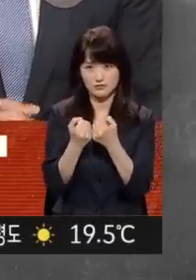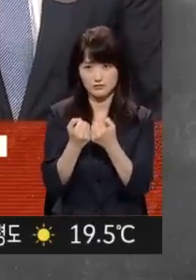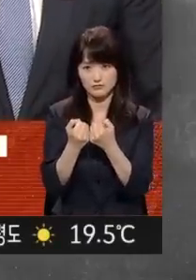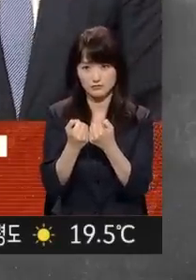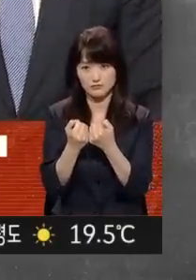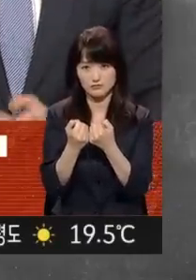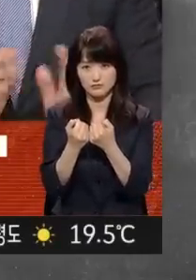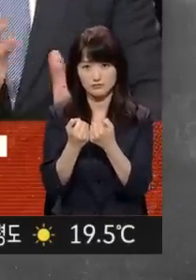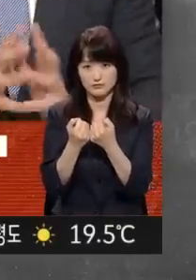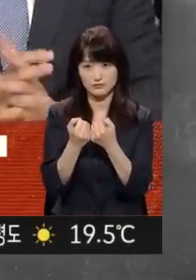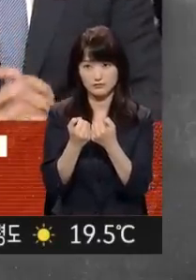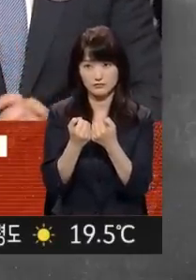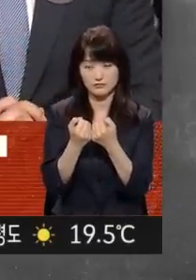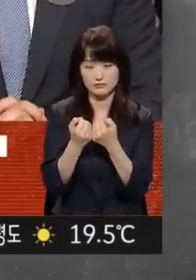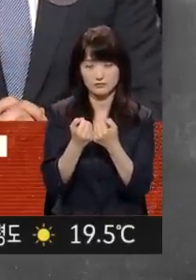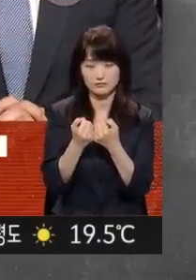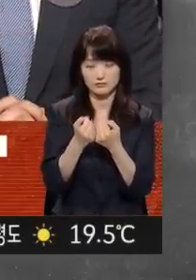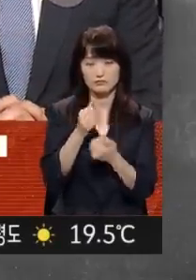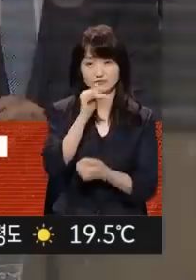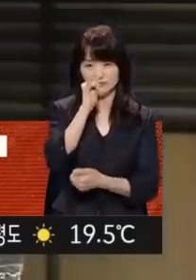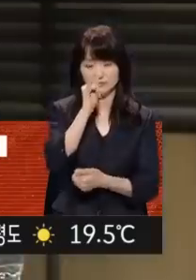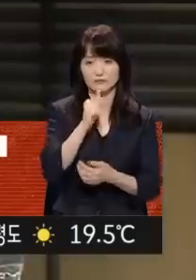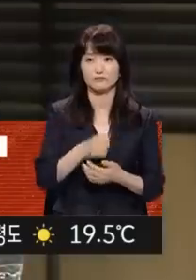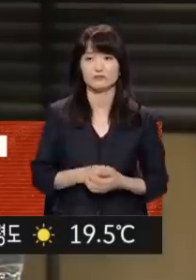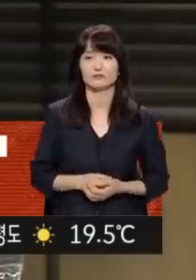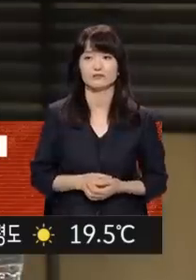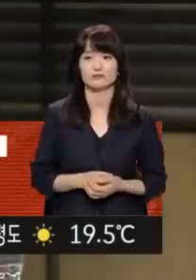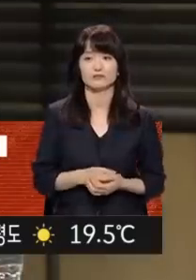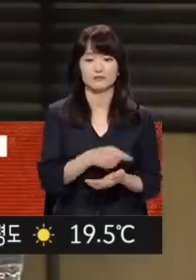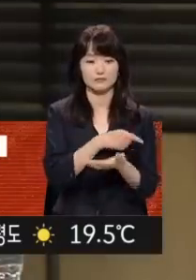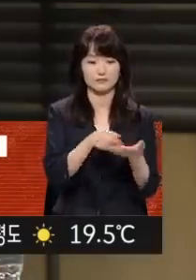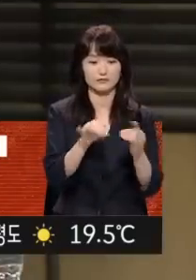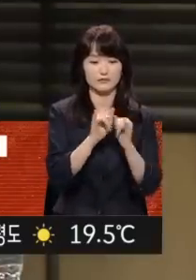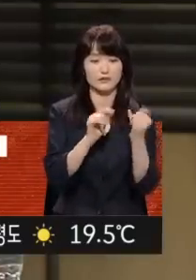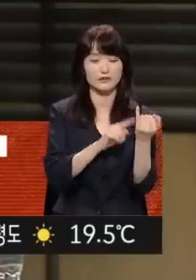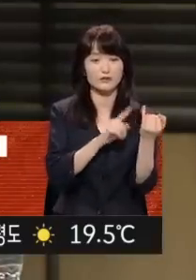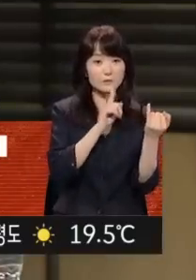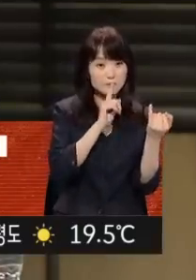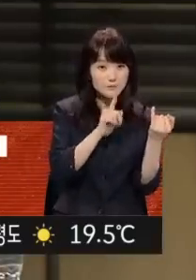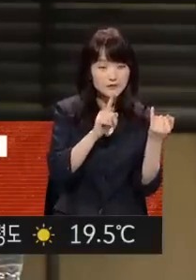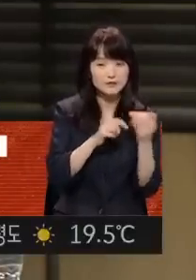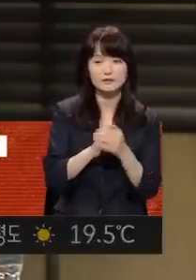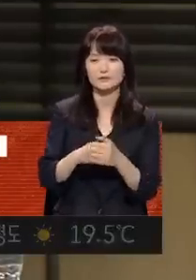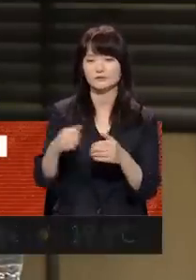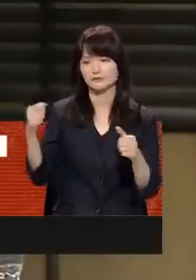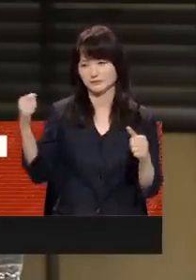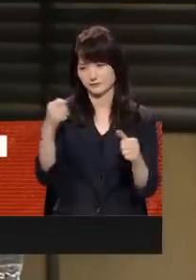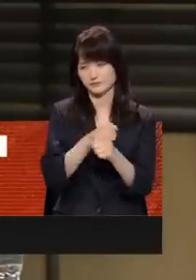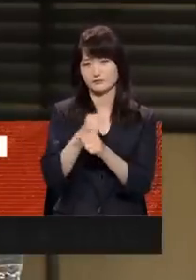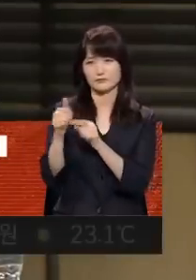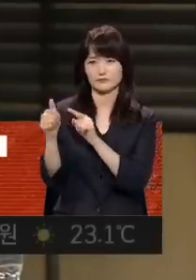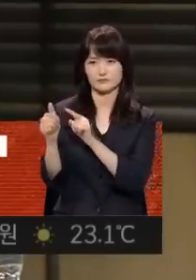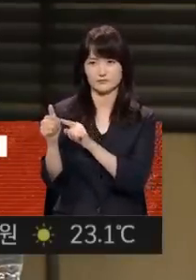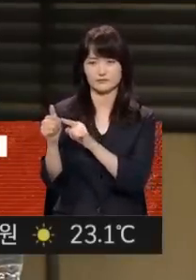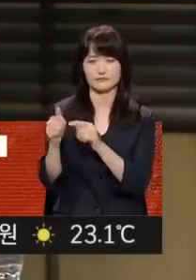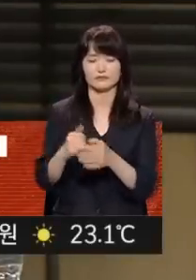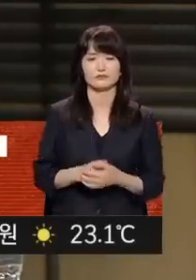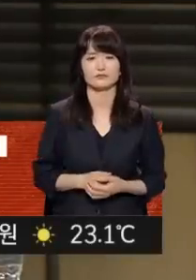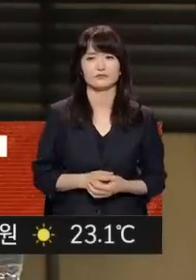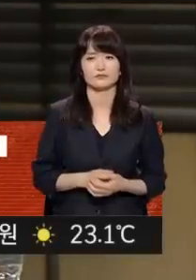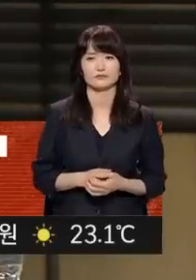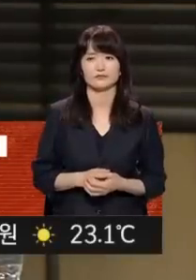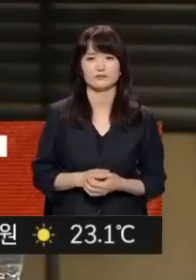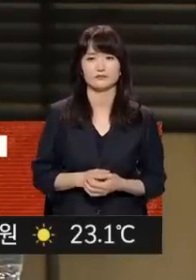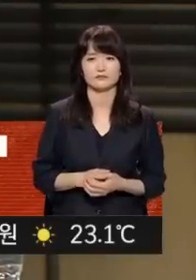것들이 여러 가지 보이기 때문에 이건 지금 피해자라고 주장하는 쪽 가해자라고 지금 돼 있는 쪽 전부 정확하게